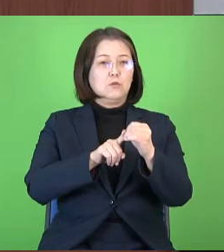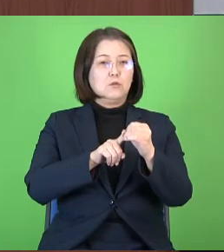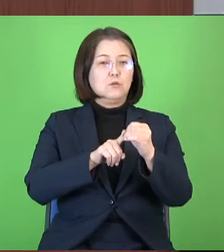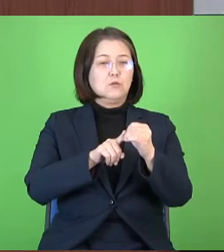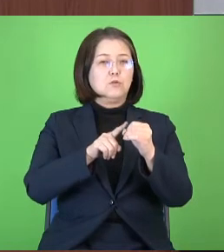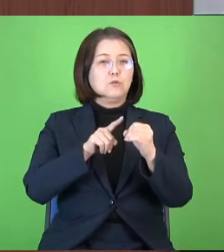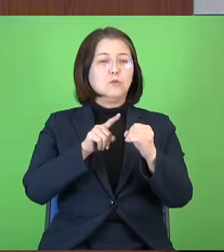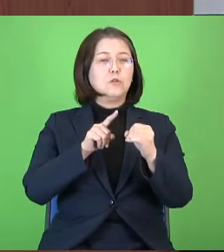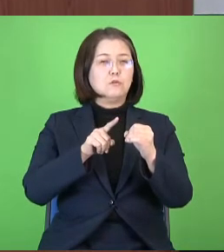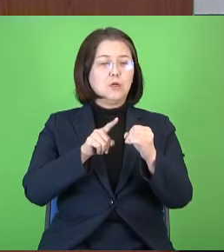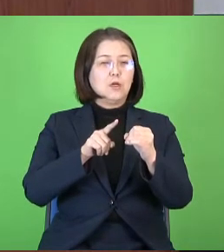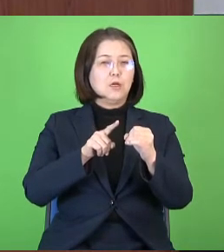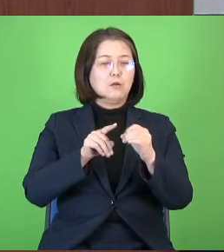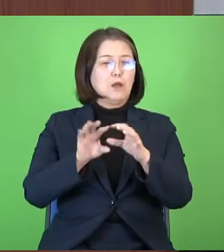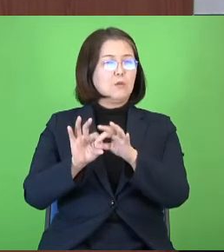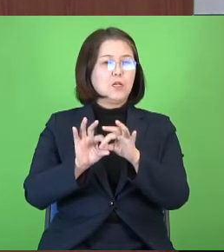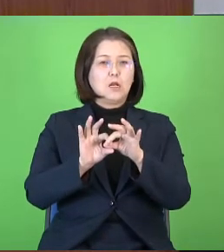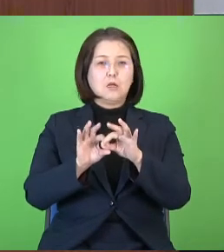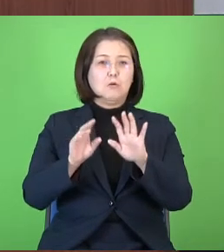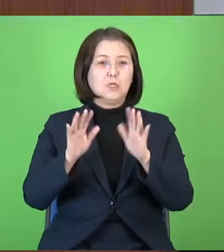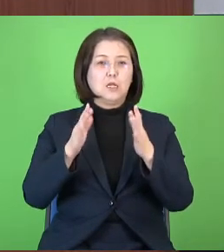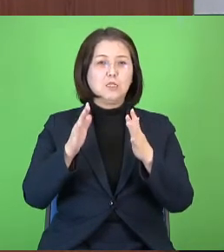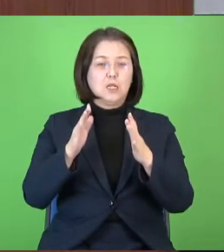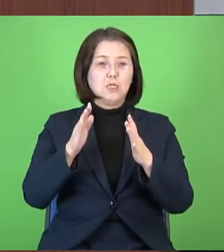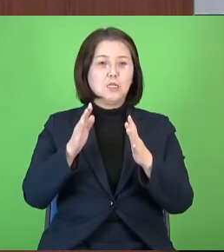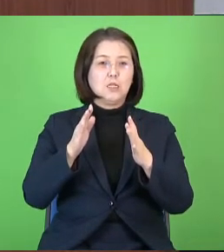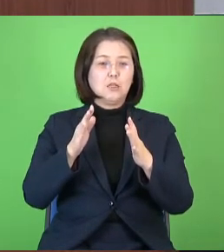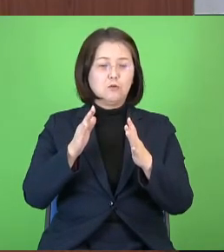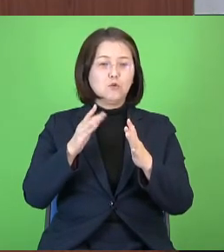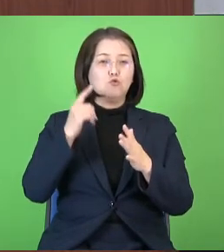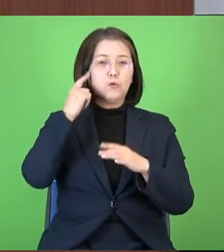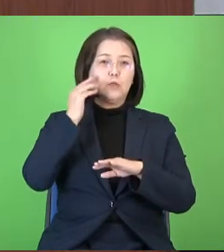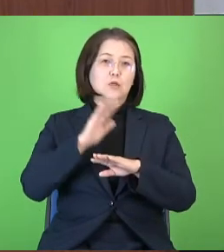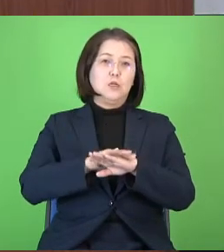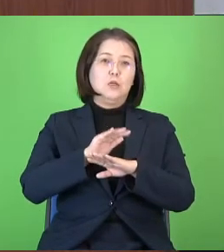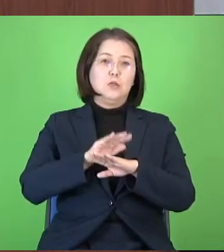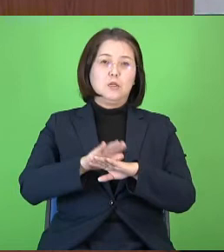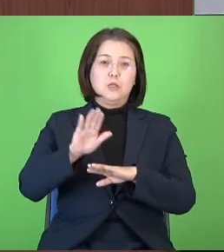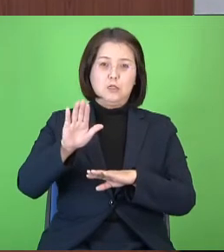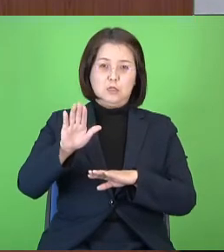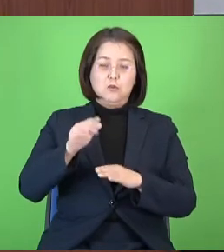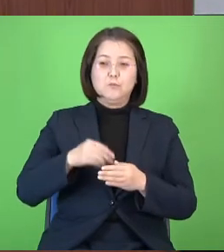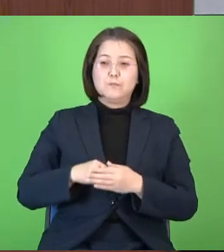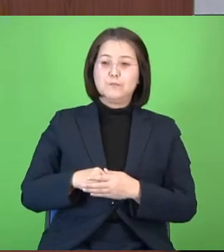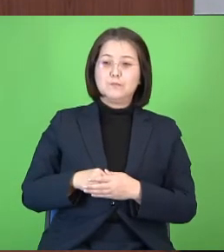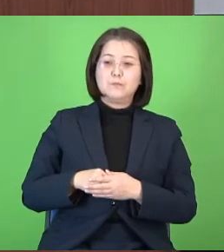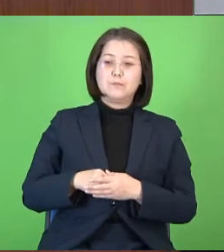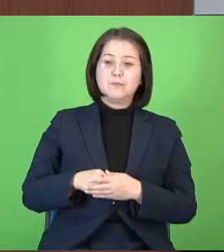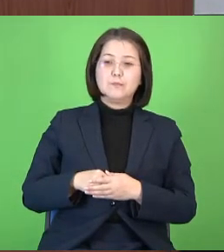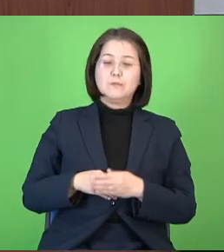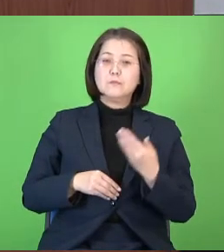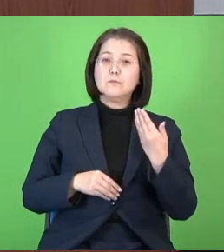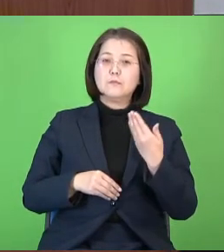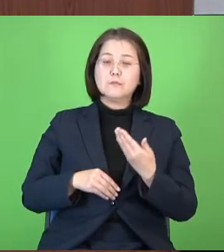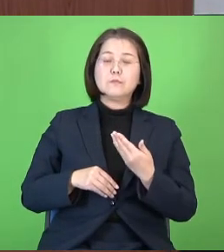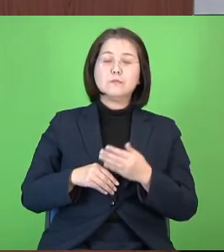方の氏名というのはこの救助活動の迅速化ということにはあるまあ